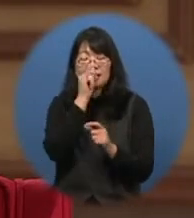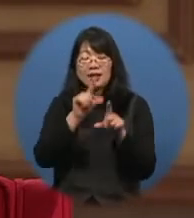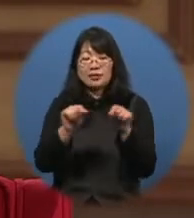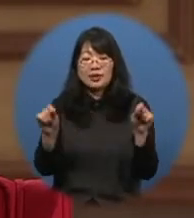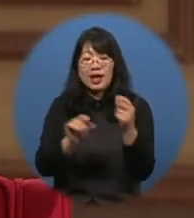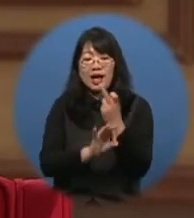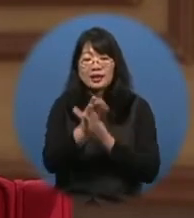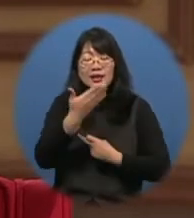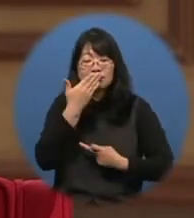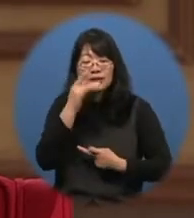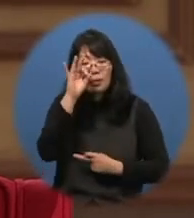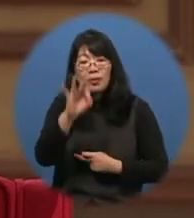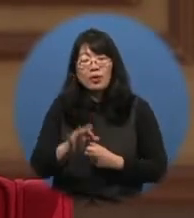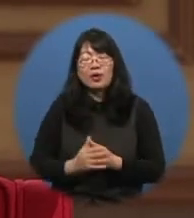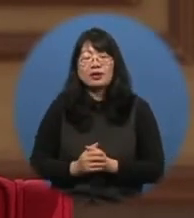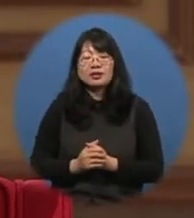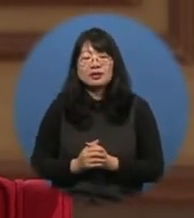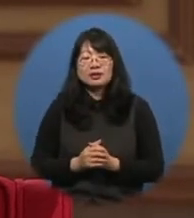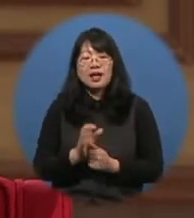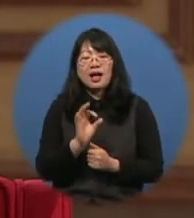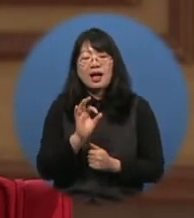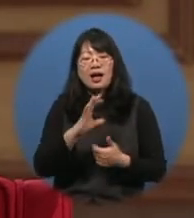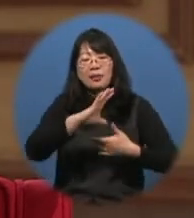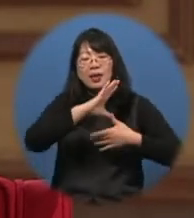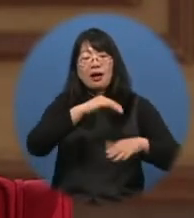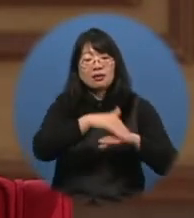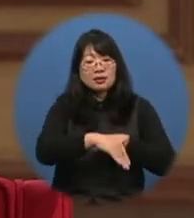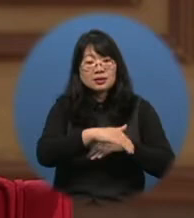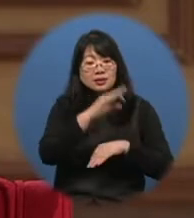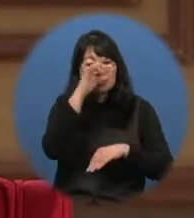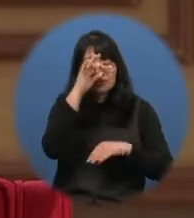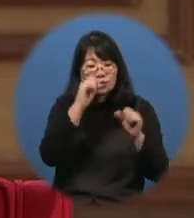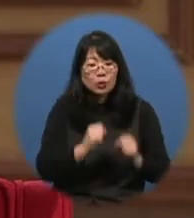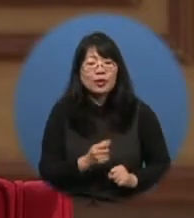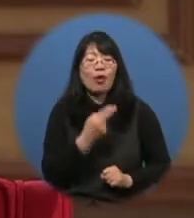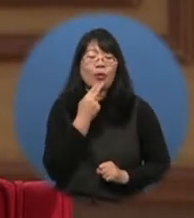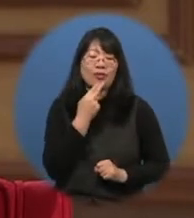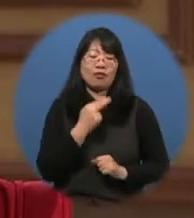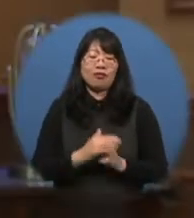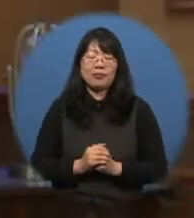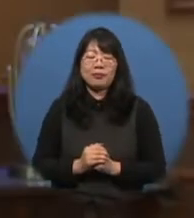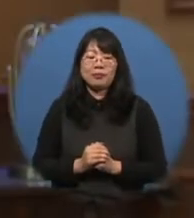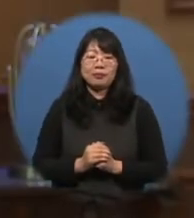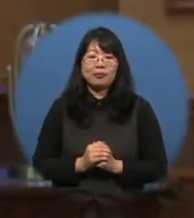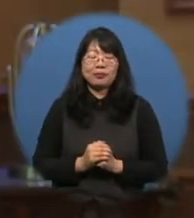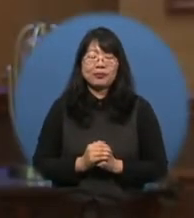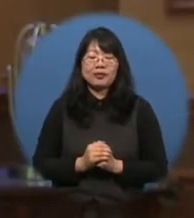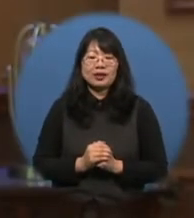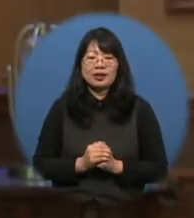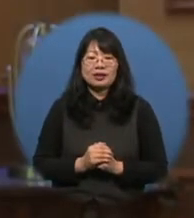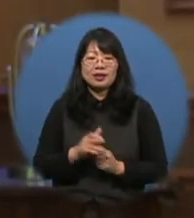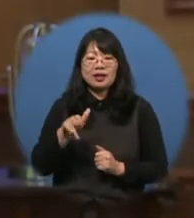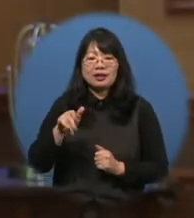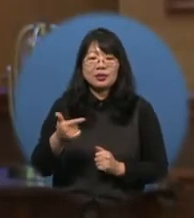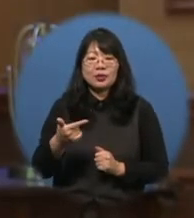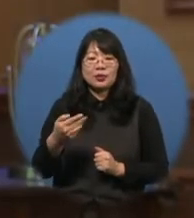음식이라는 아침 식사라는 거는 아메리칸 스타일이라는 거는 존재하지 않았었거든요. 예. 그러니까